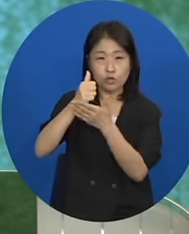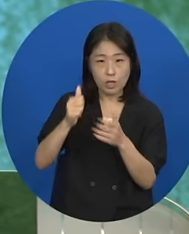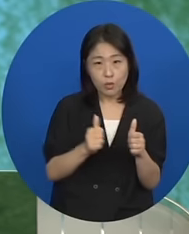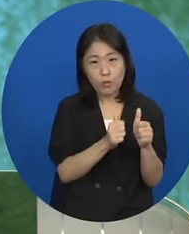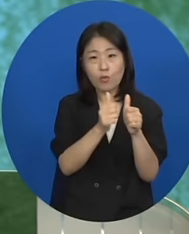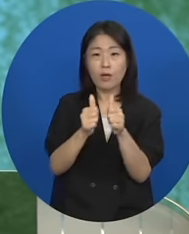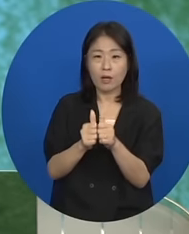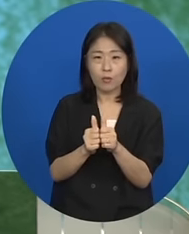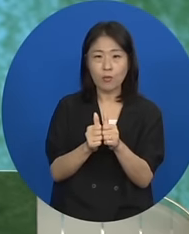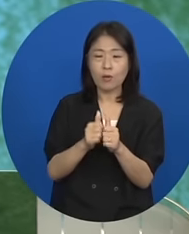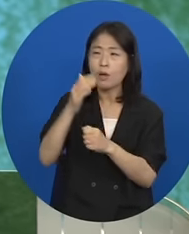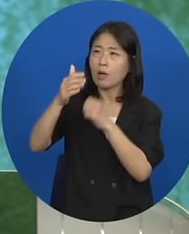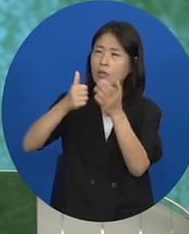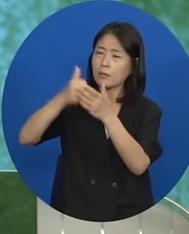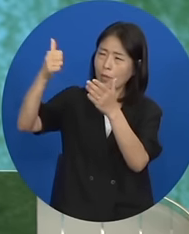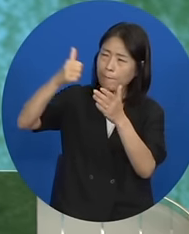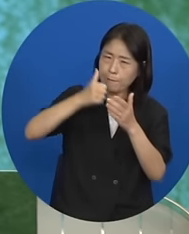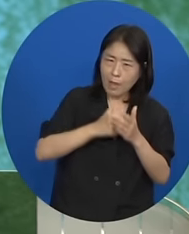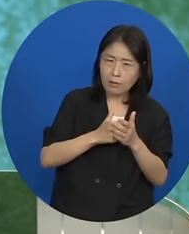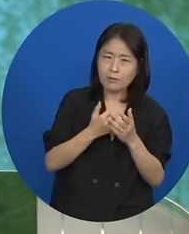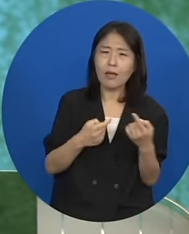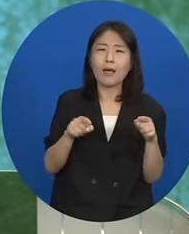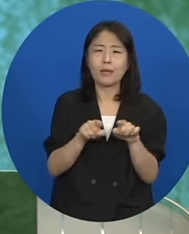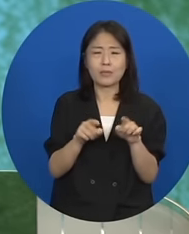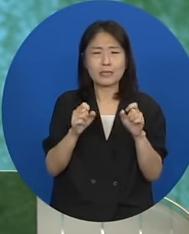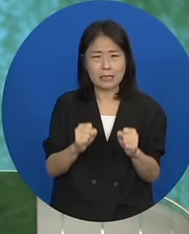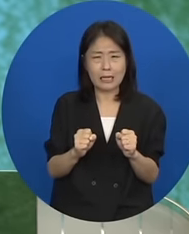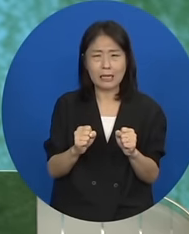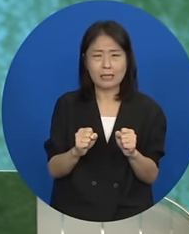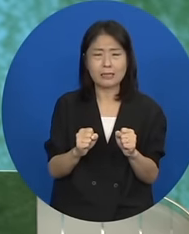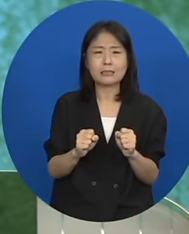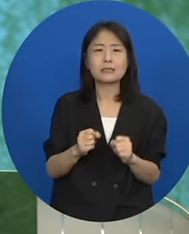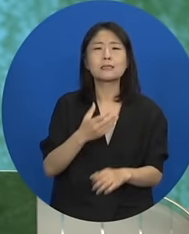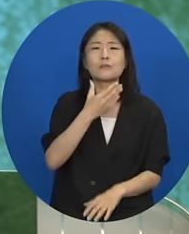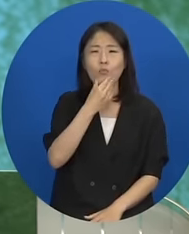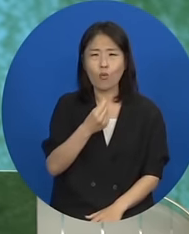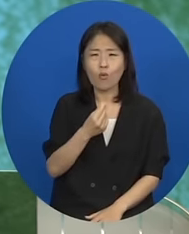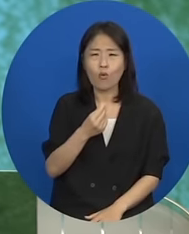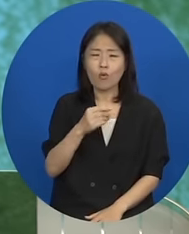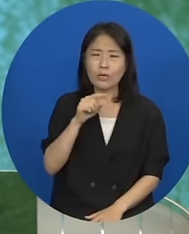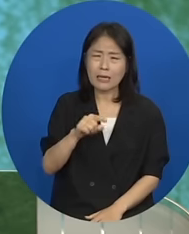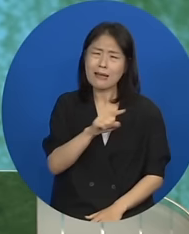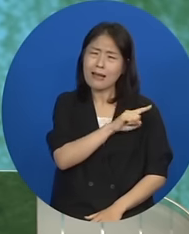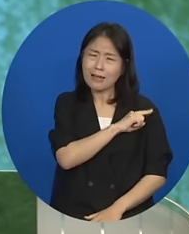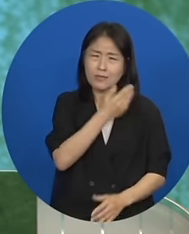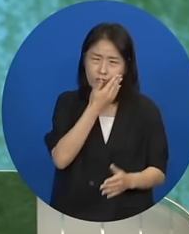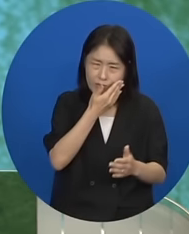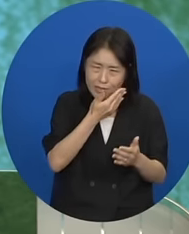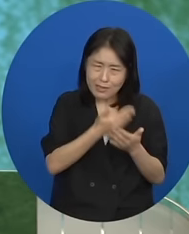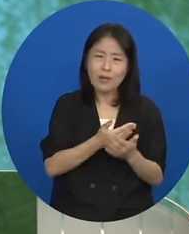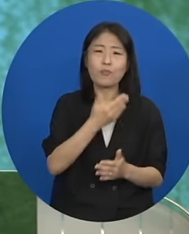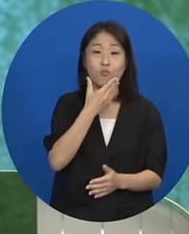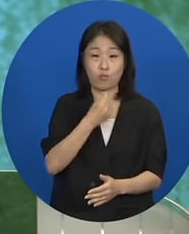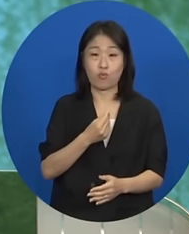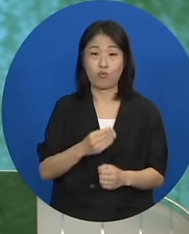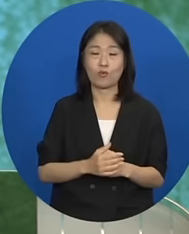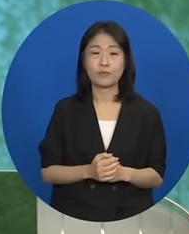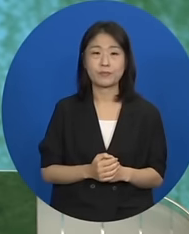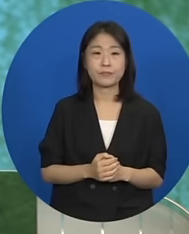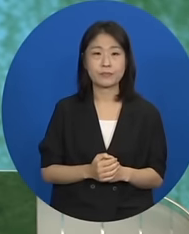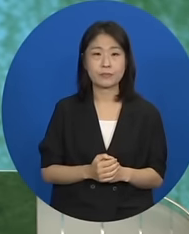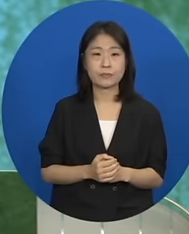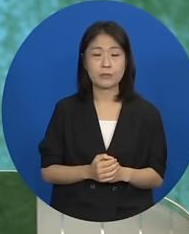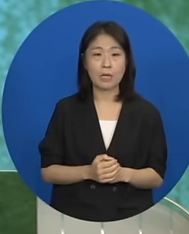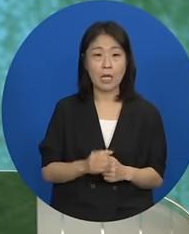하나님이 나와 함께하시는 복 이것이 가장 귀한 복인 것이죠 근데이 10절에 보면 이미 우리에게 복을